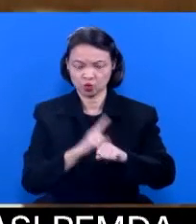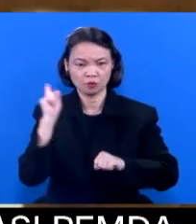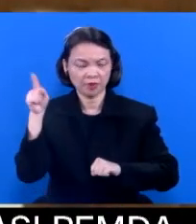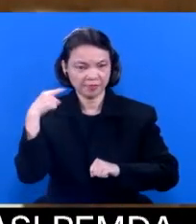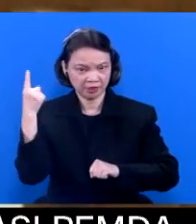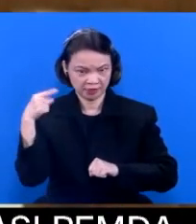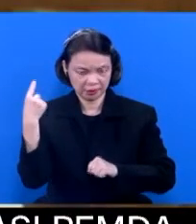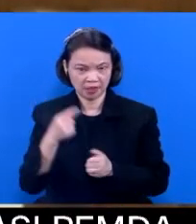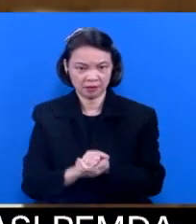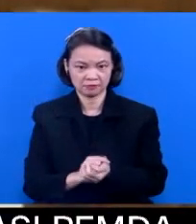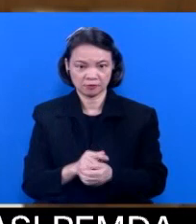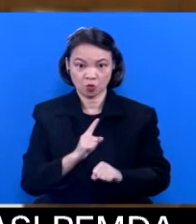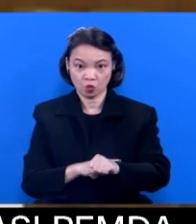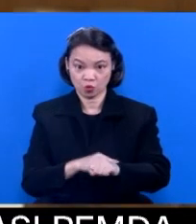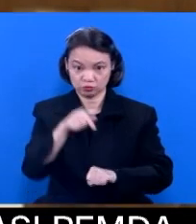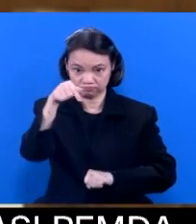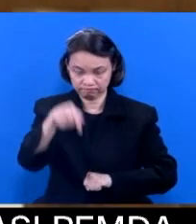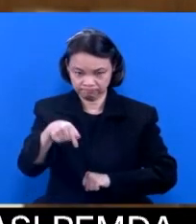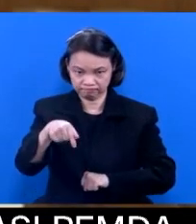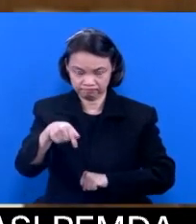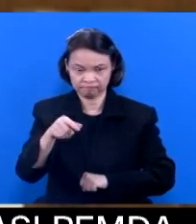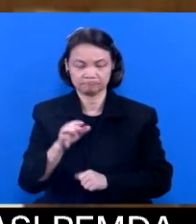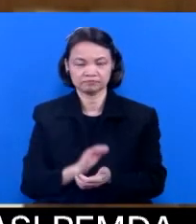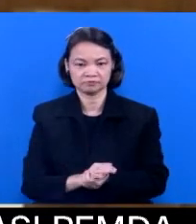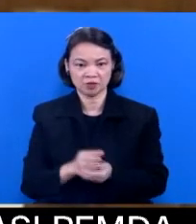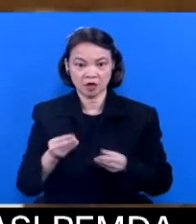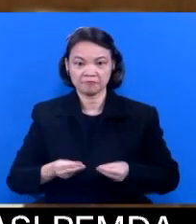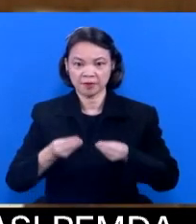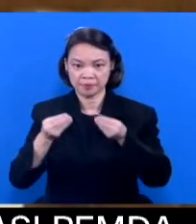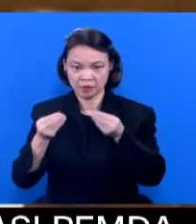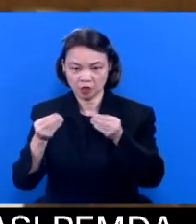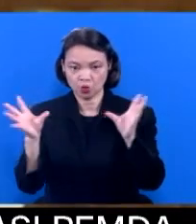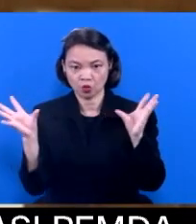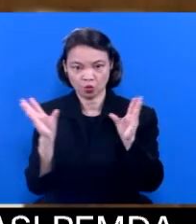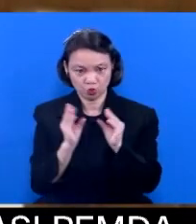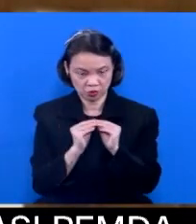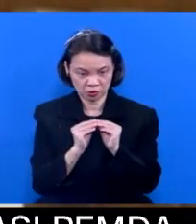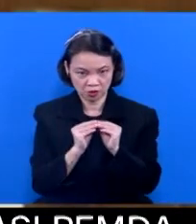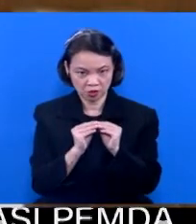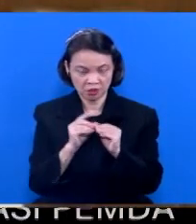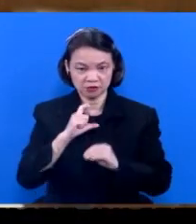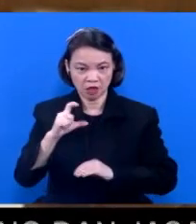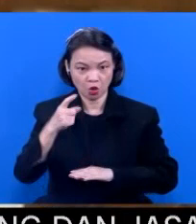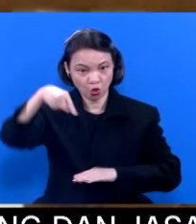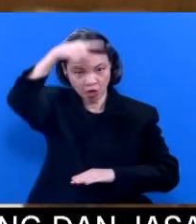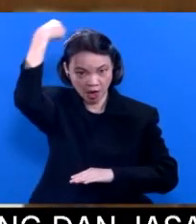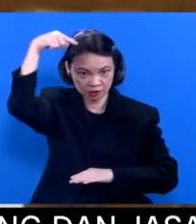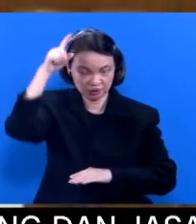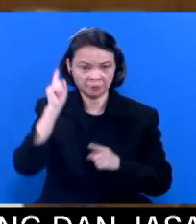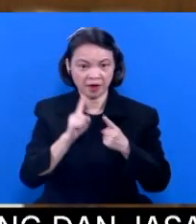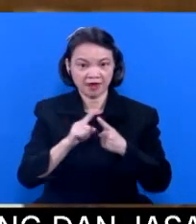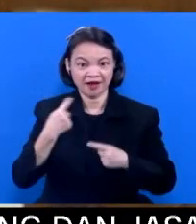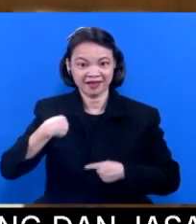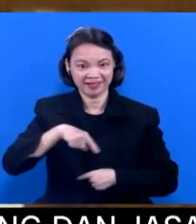saat itu nantinya itu memberikan kuota kepada kita, maka